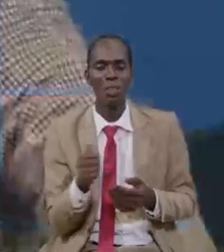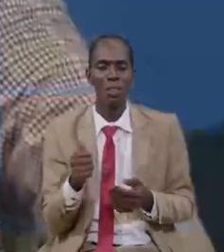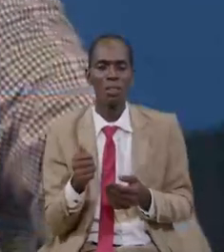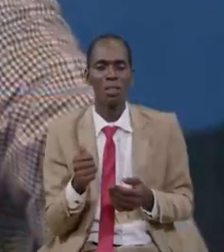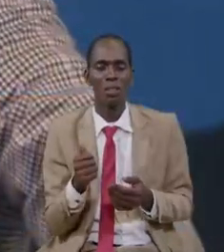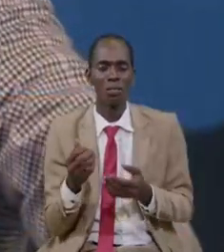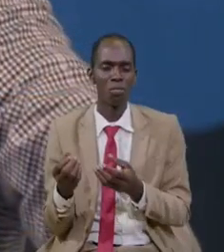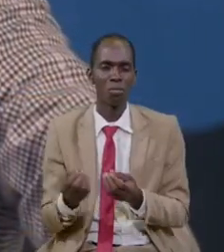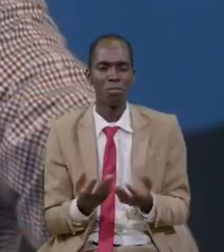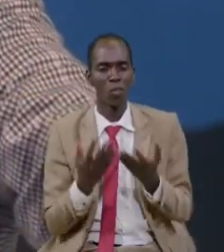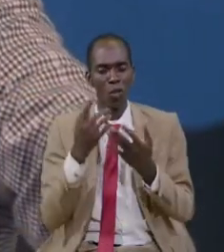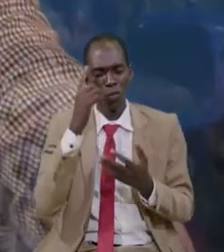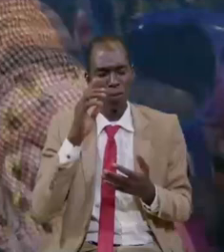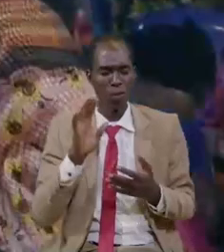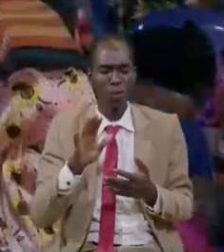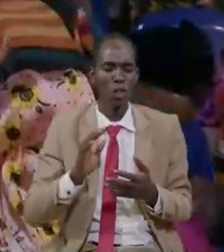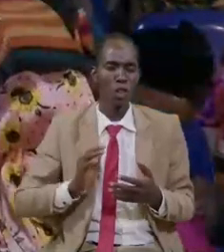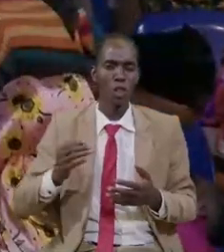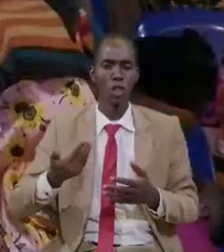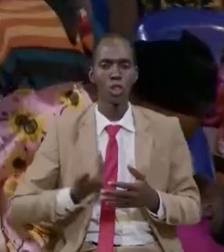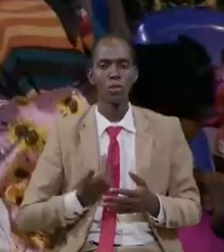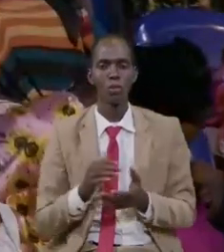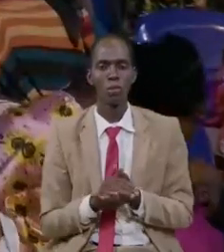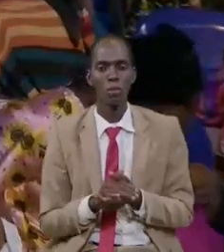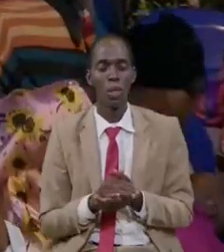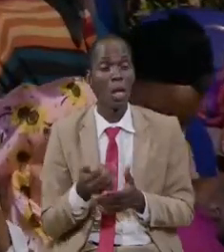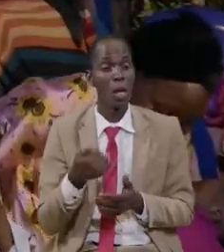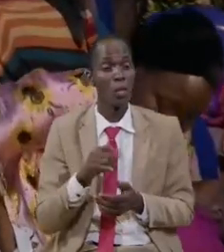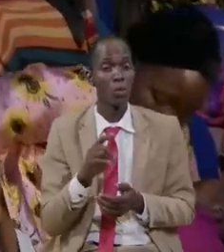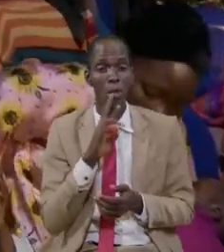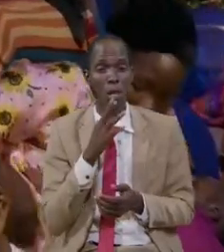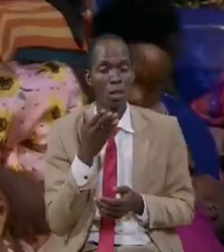Et s'est donné comme rançon pour mon âme. N'importe où tu es.